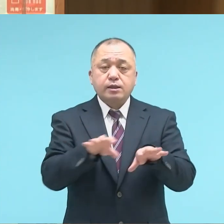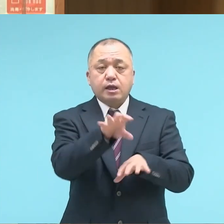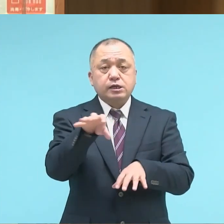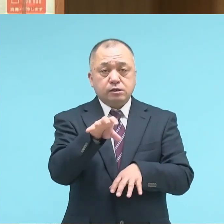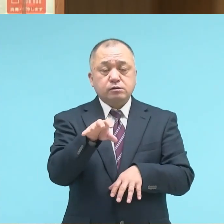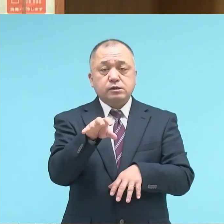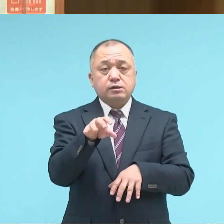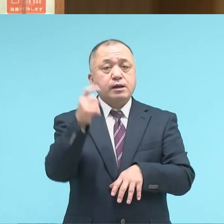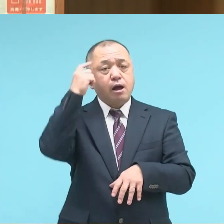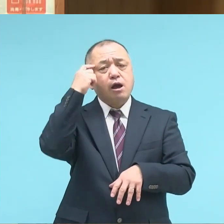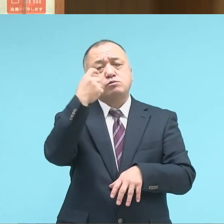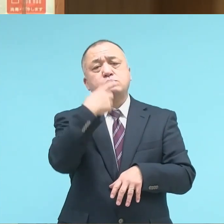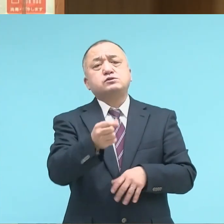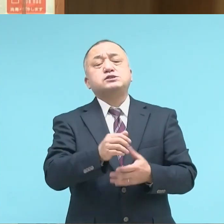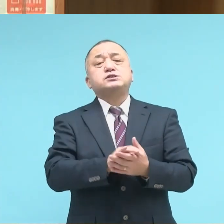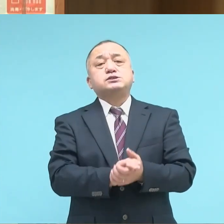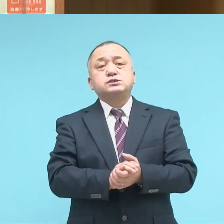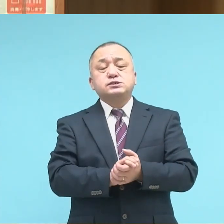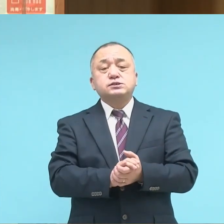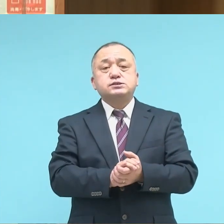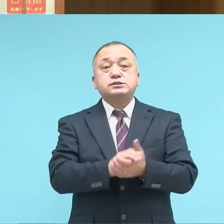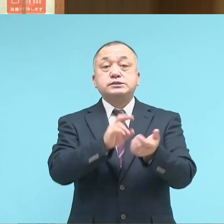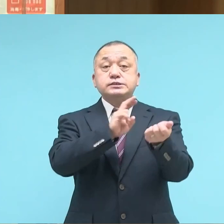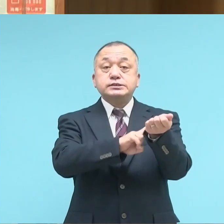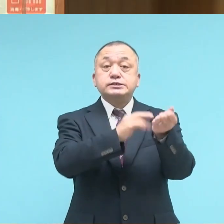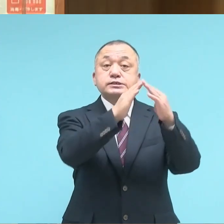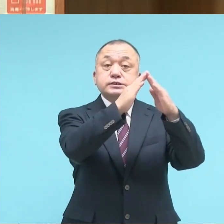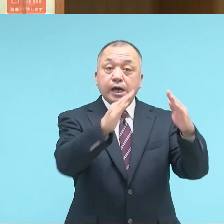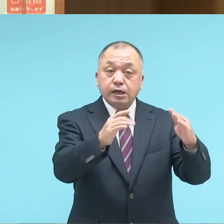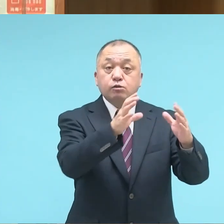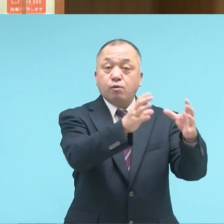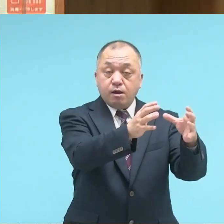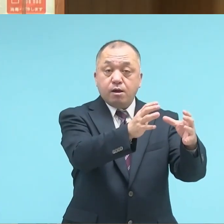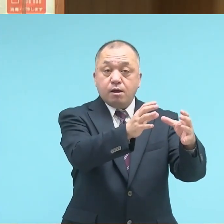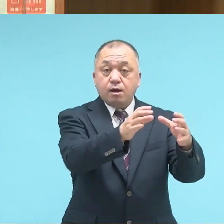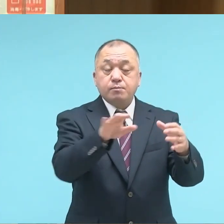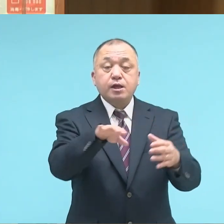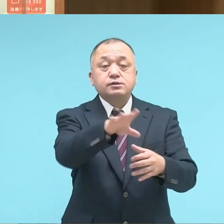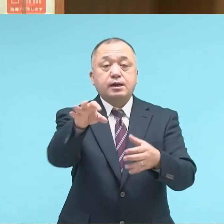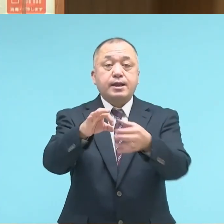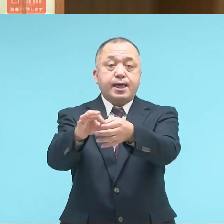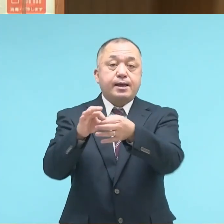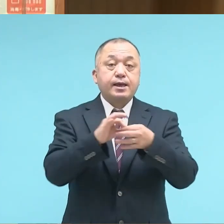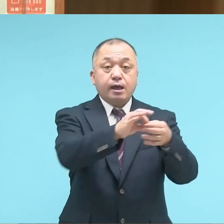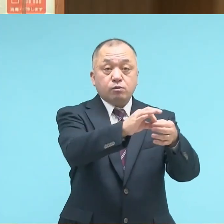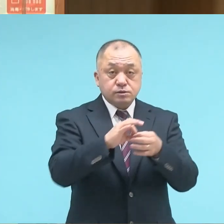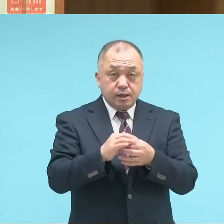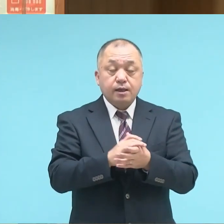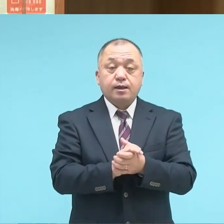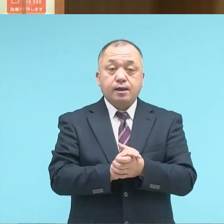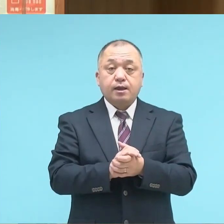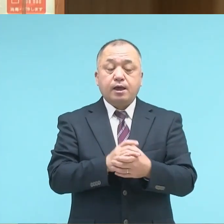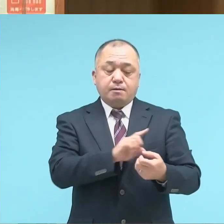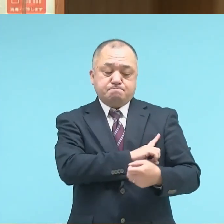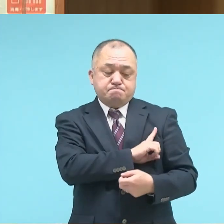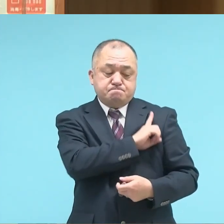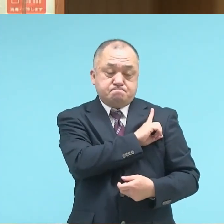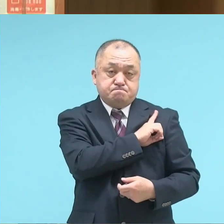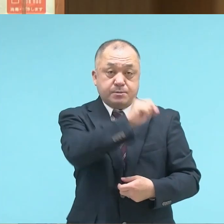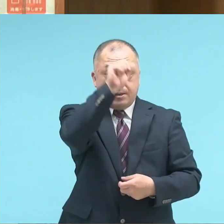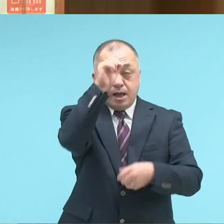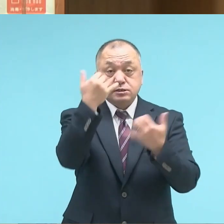ください。 医師会ですとか皆さんと連携してですね、そういった発熱患者の皆さん